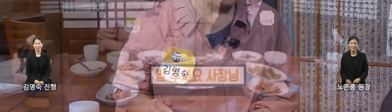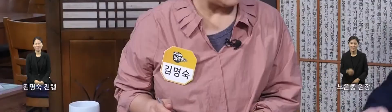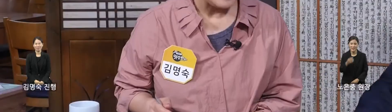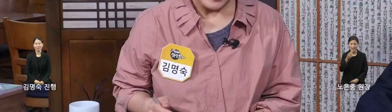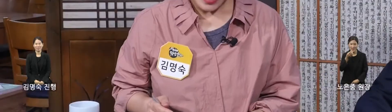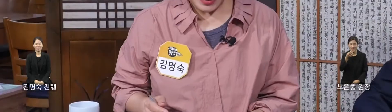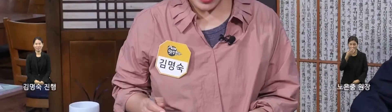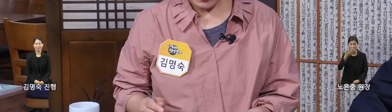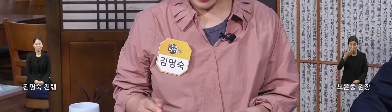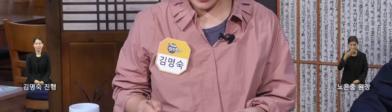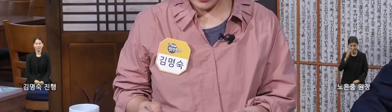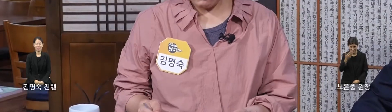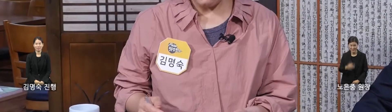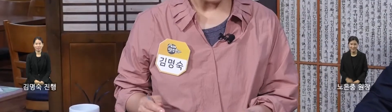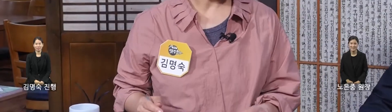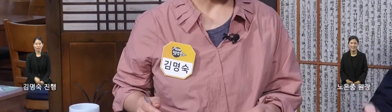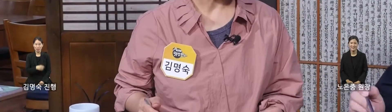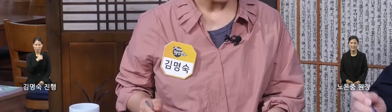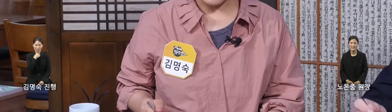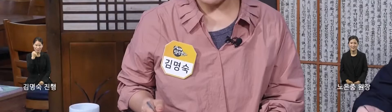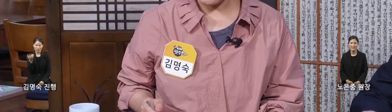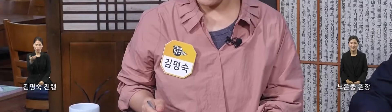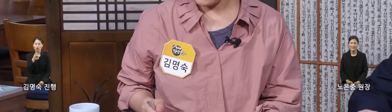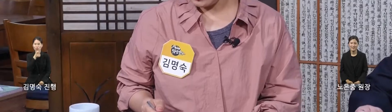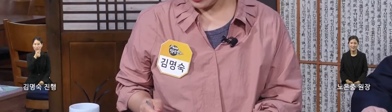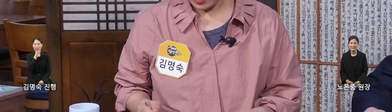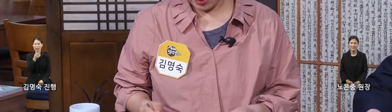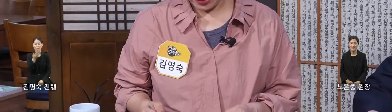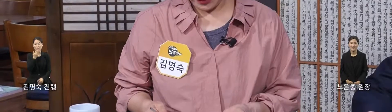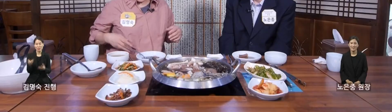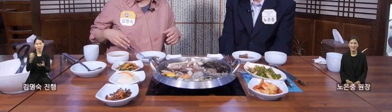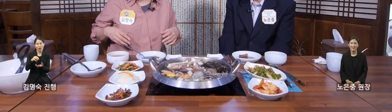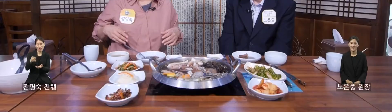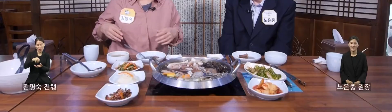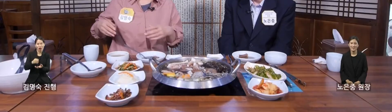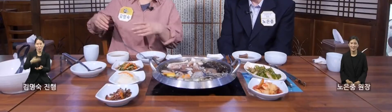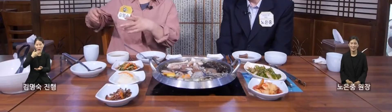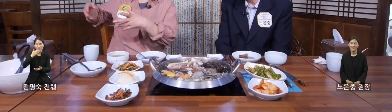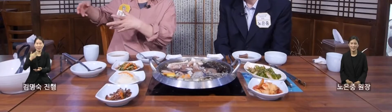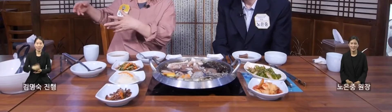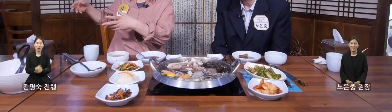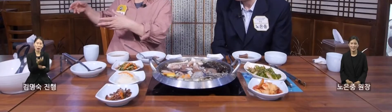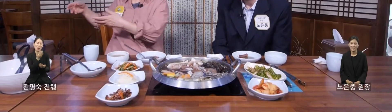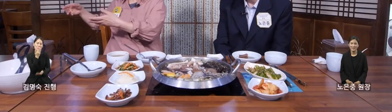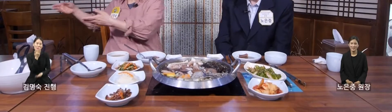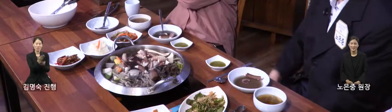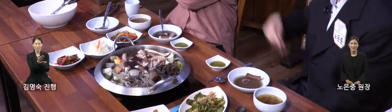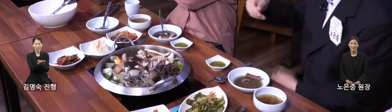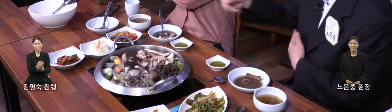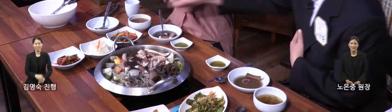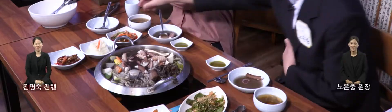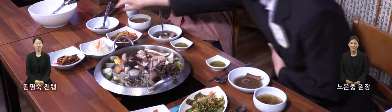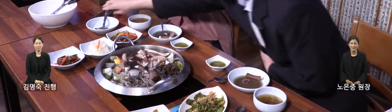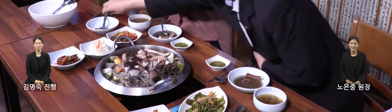제가 이 또 맛있는 국물에 또 밥을 좀 말아서 먹어야 될 것 같아요. 밥 좀 주세요, 사장님. 예.